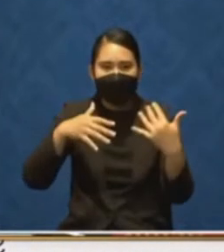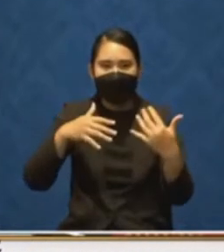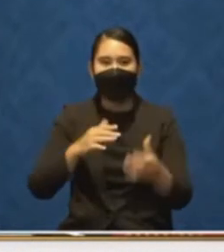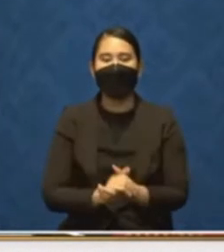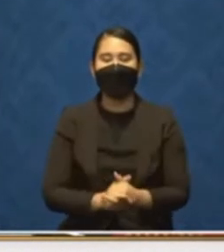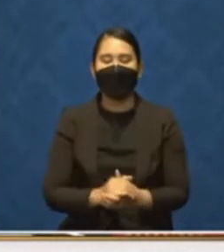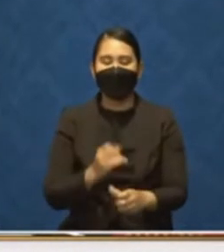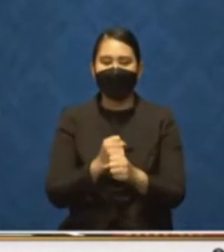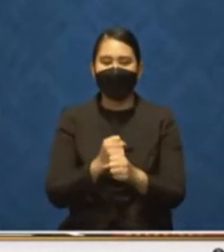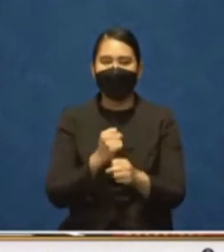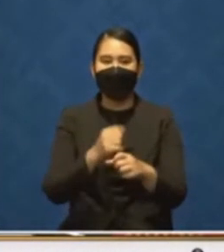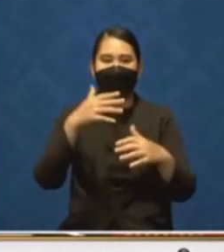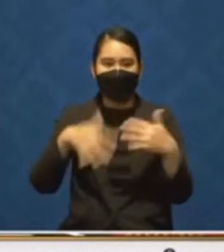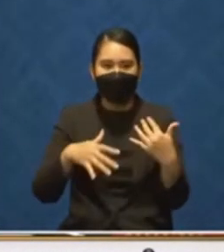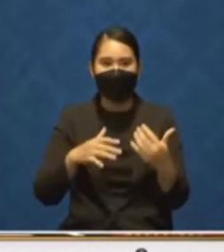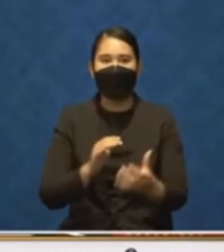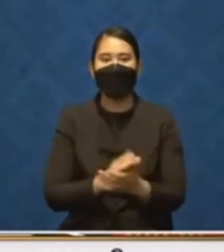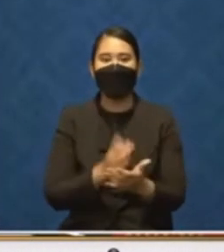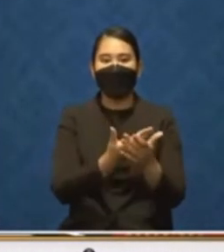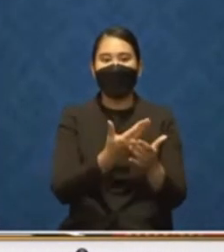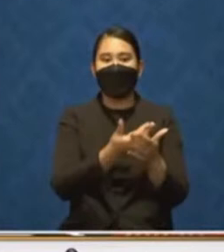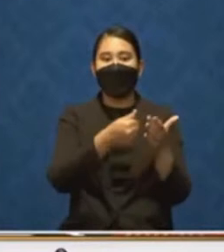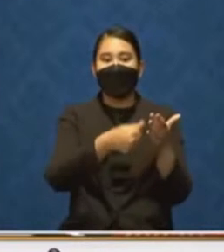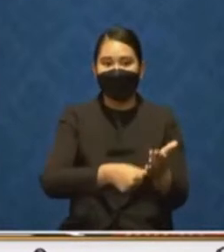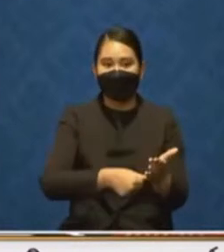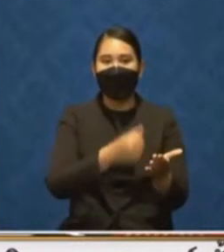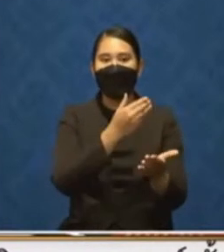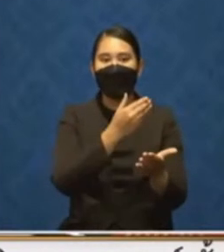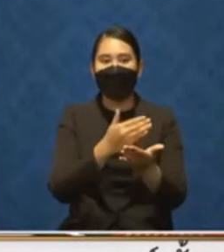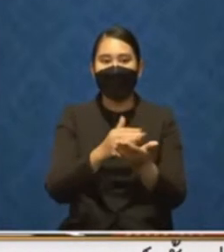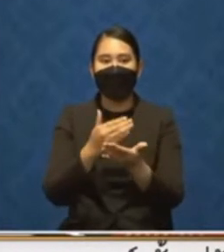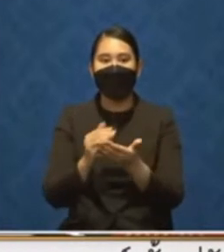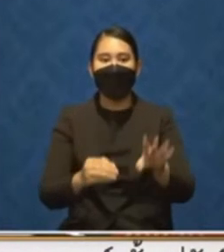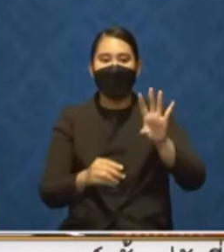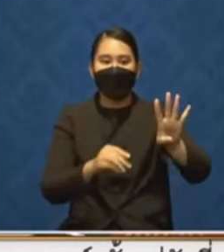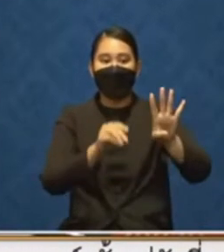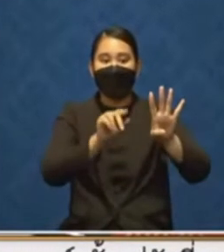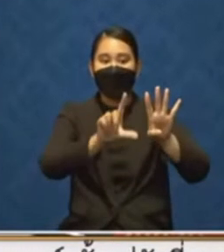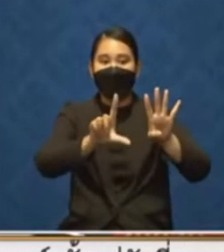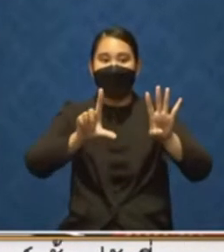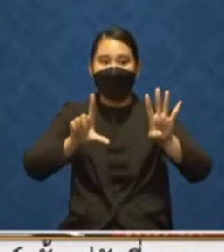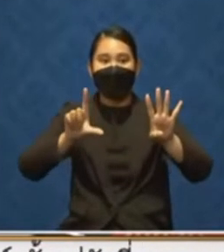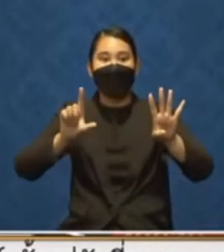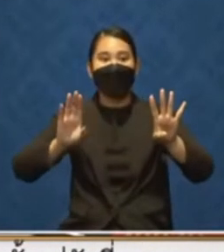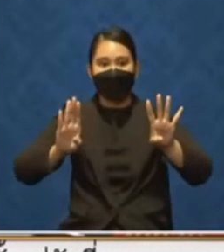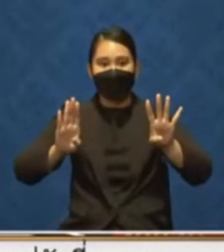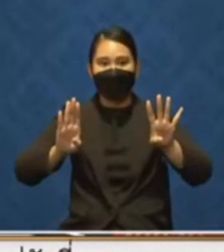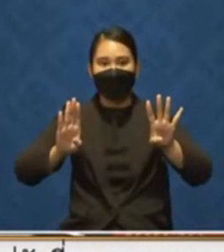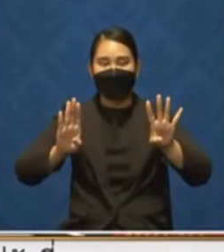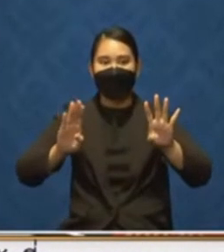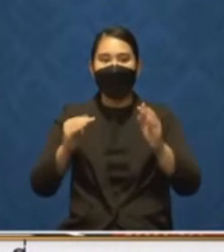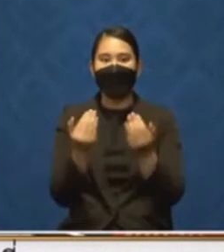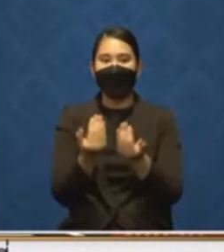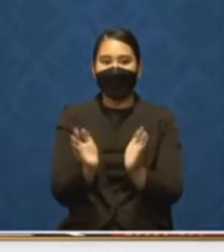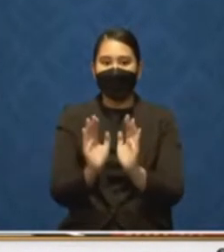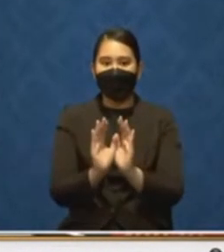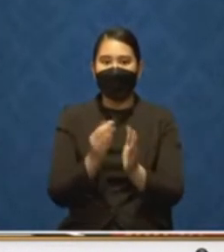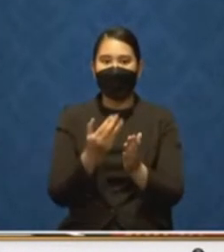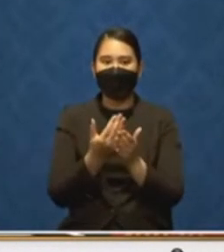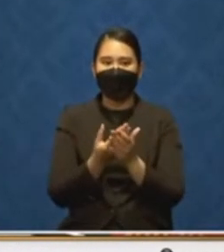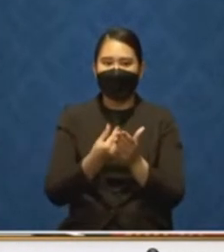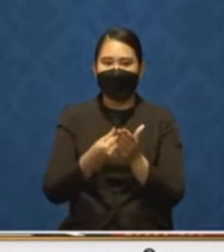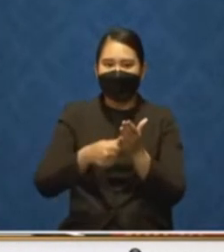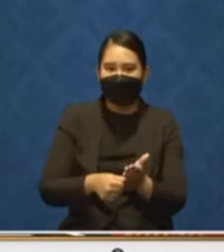เราใช้หนี้มาทั้งหมดเอาใช้หนี้สารอะไรทั้งหมด 4ล้านแล้วนะครับเนื้อเพลงนี้พากลเหลืองขึ้นใหม่ศิลาร้านแล้วนะครับ